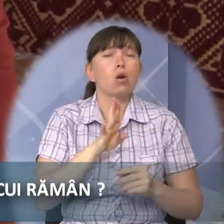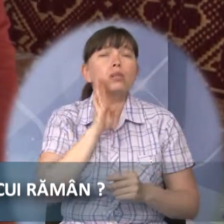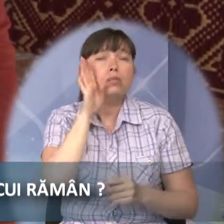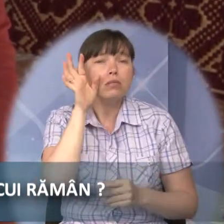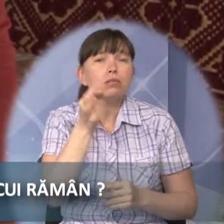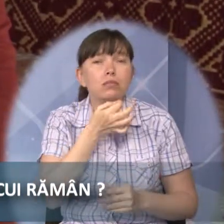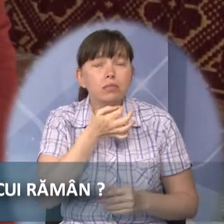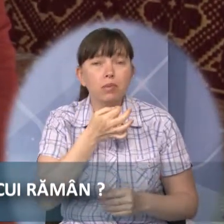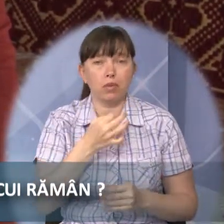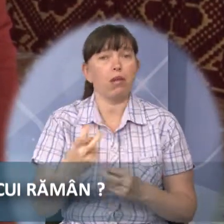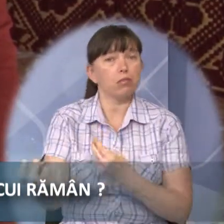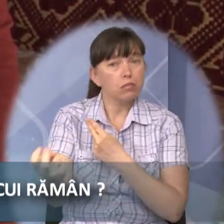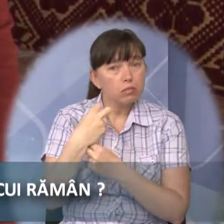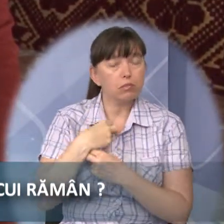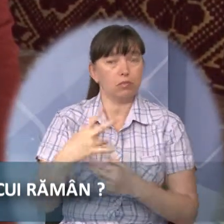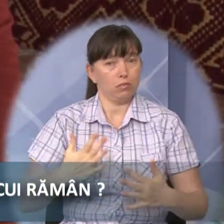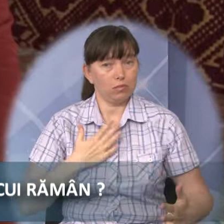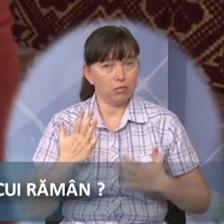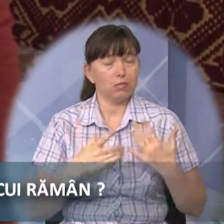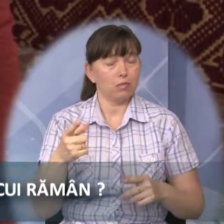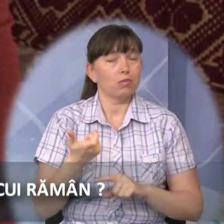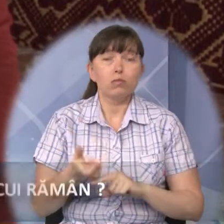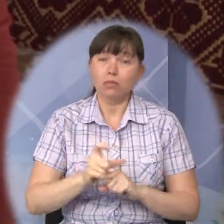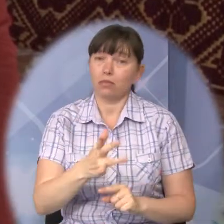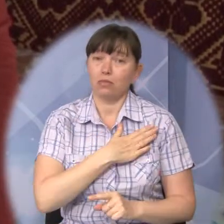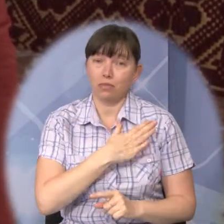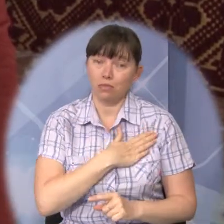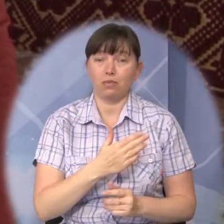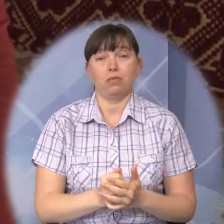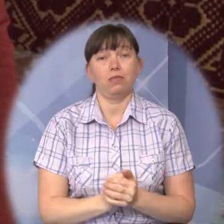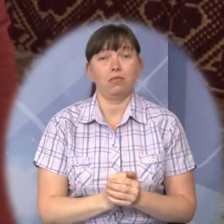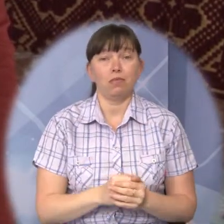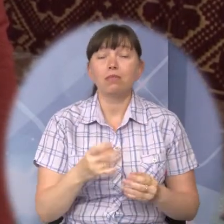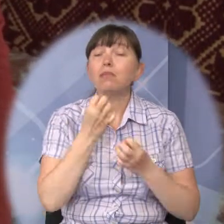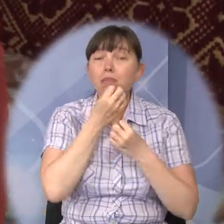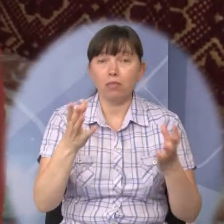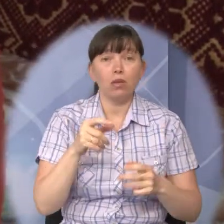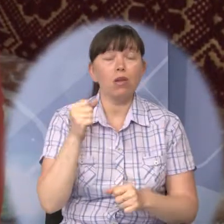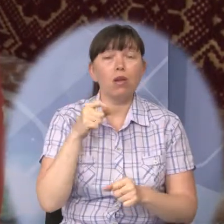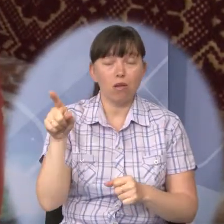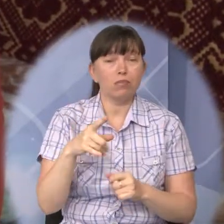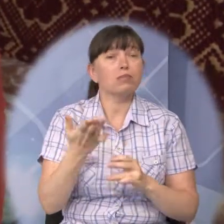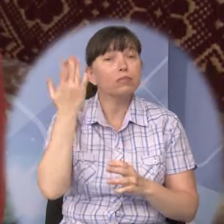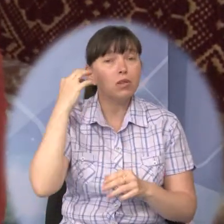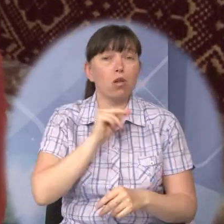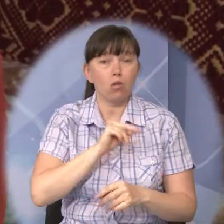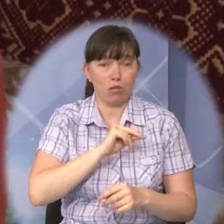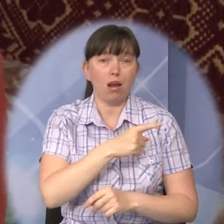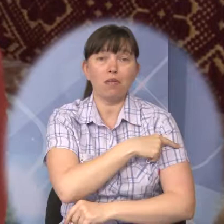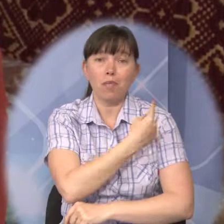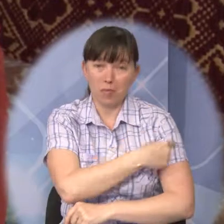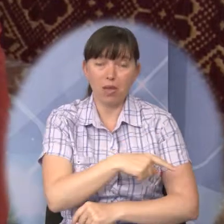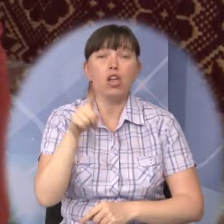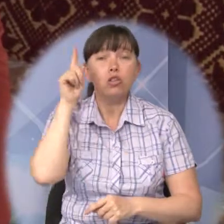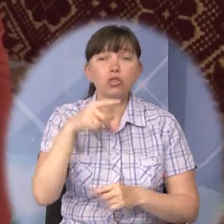deci, și dimineață tare și că e energică, așa, e umanoasă, e face bine. Eu lucrat o viață sor medicală